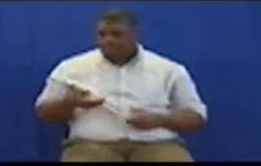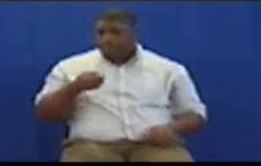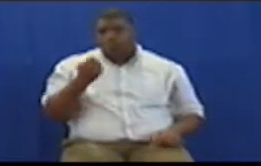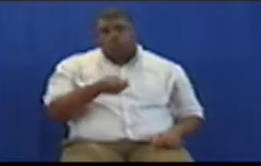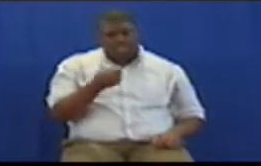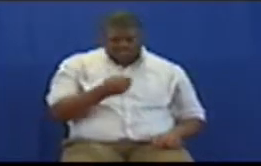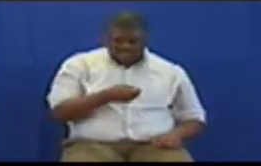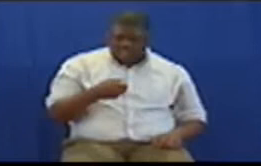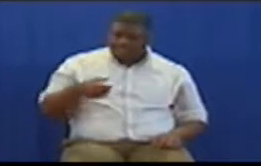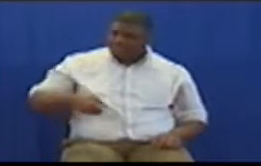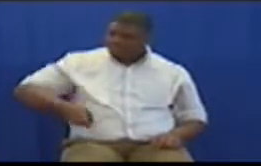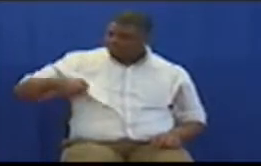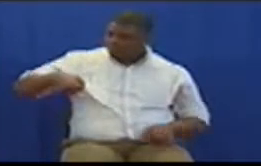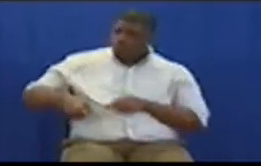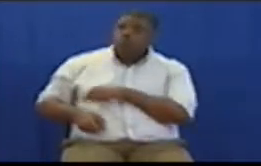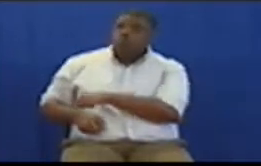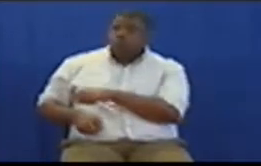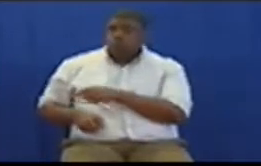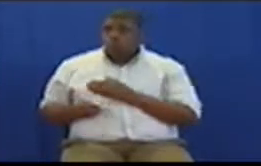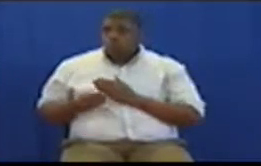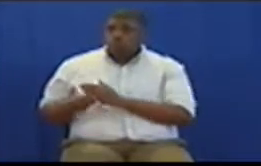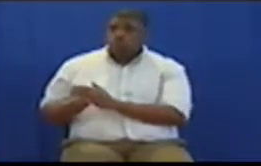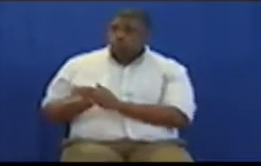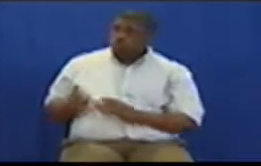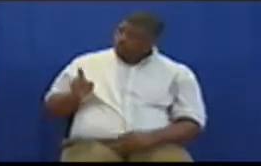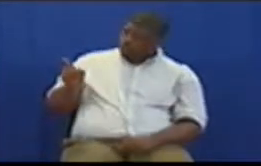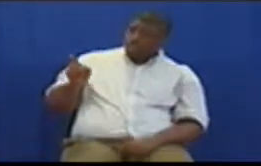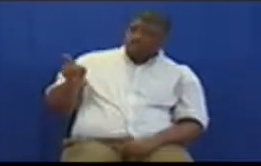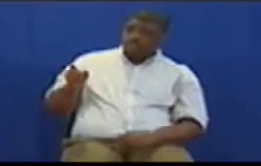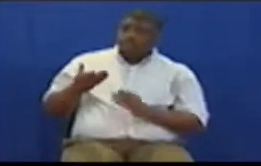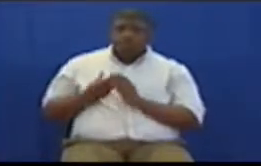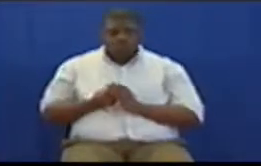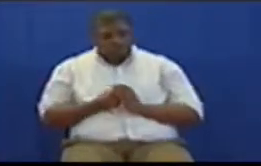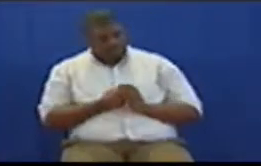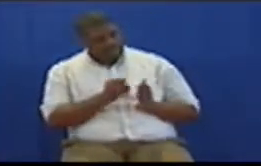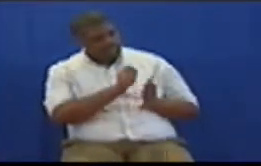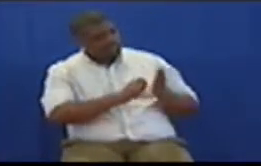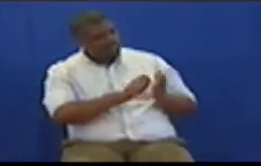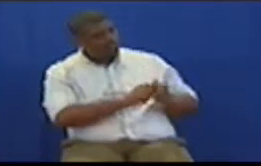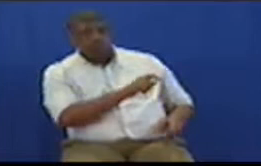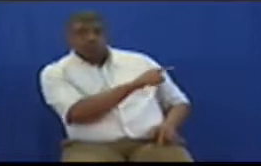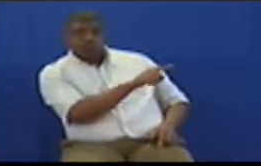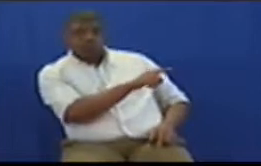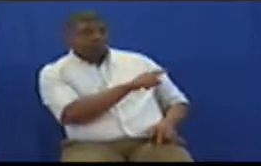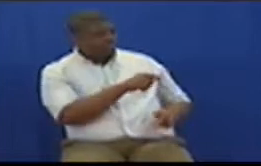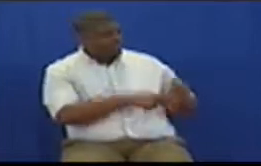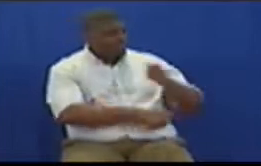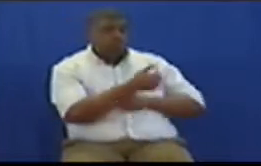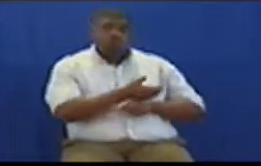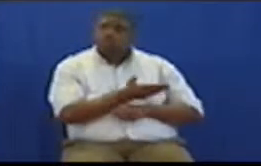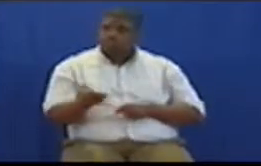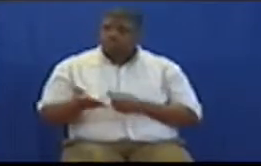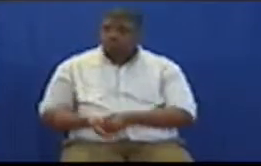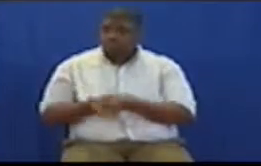huu ukiongozwa na wewe Mheshimiwa Speaker, pamoja na katibu wa bunge na viongozi wengine ukisaidiwa